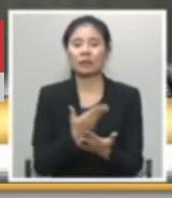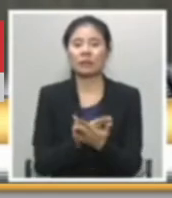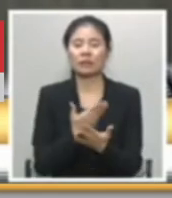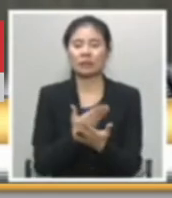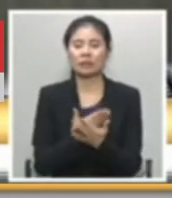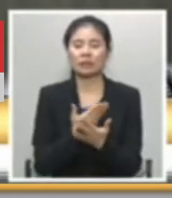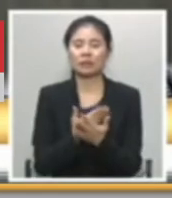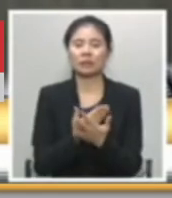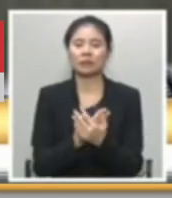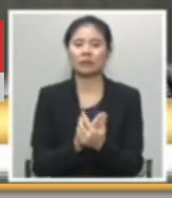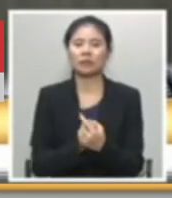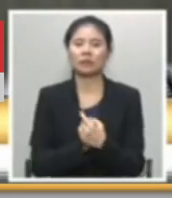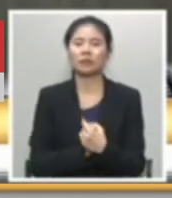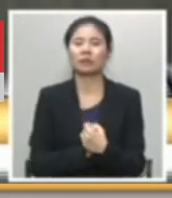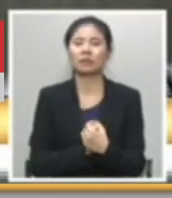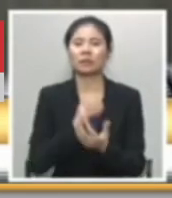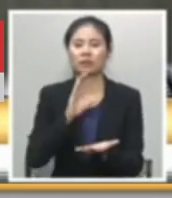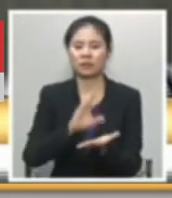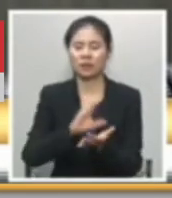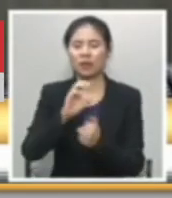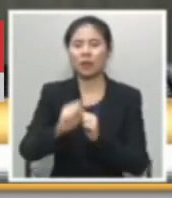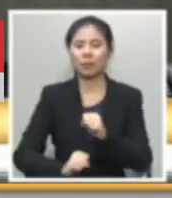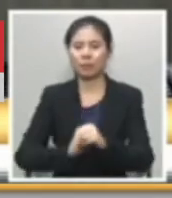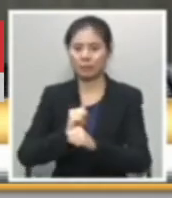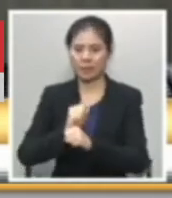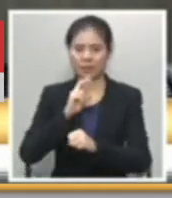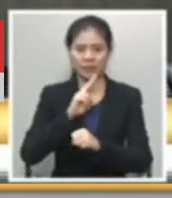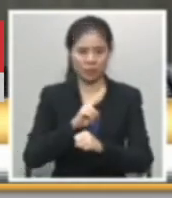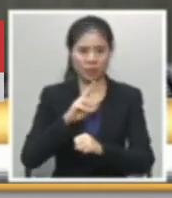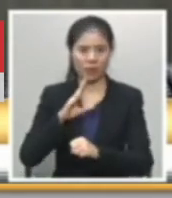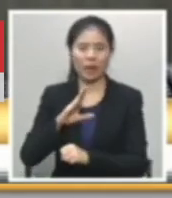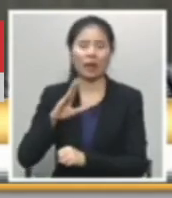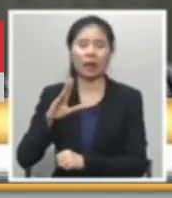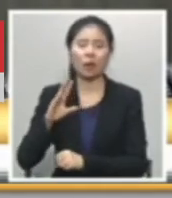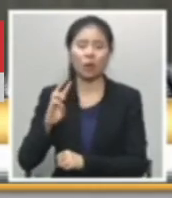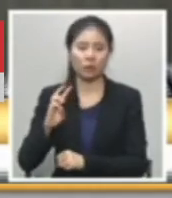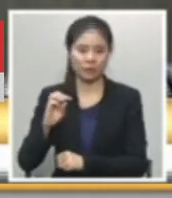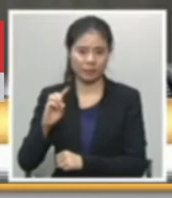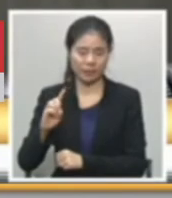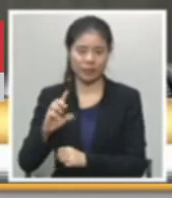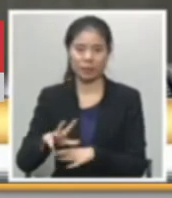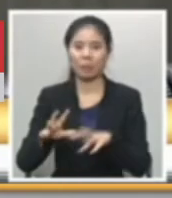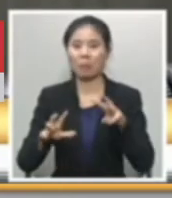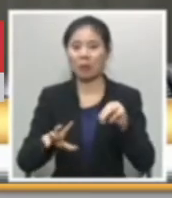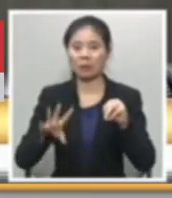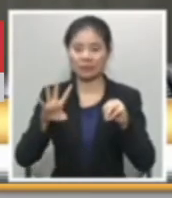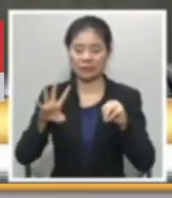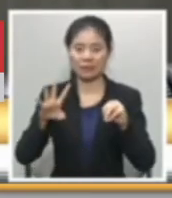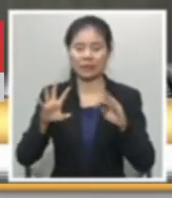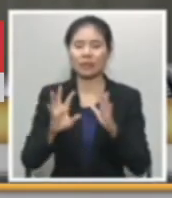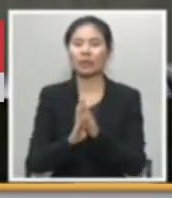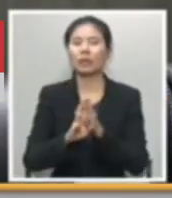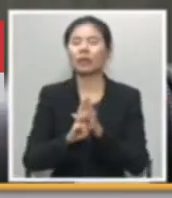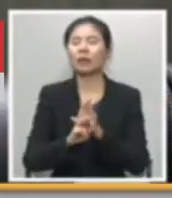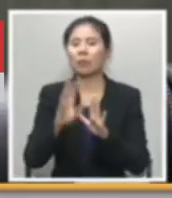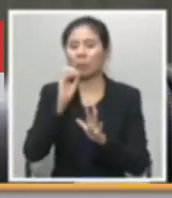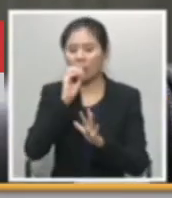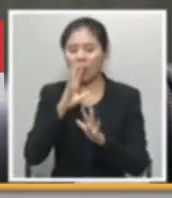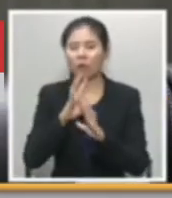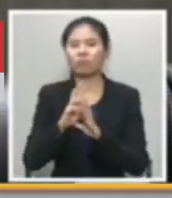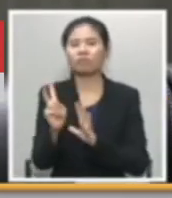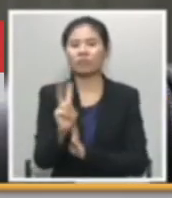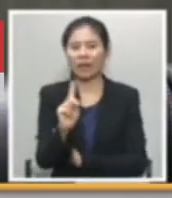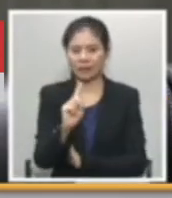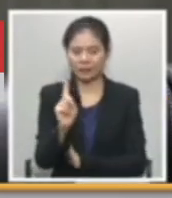พ.ศ. 2561มาตรา4ให้คำนิยามขององค์กรปกครองส่วนท้